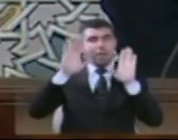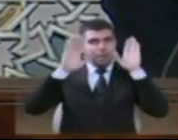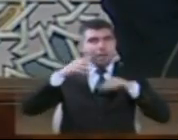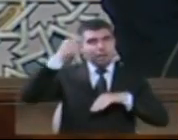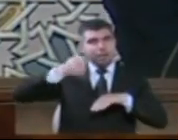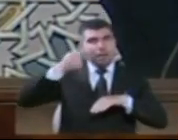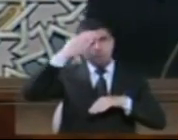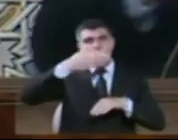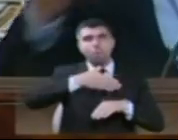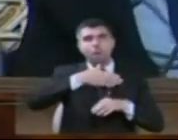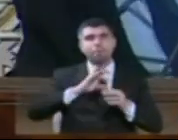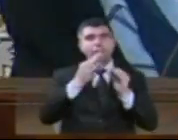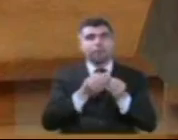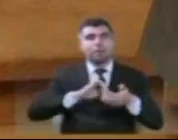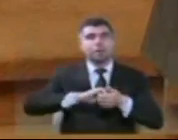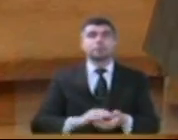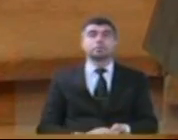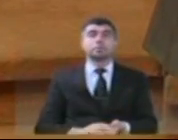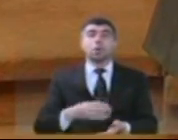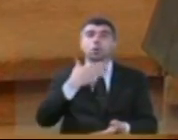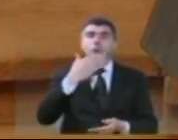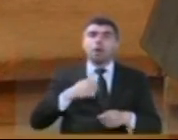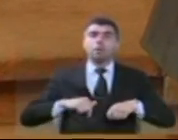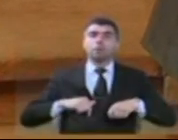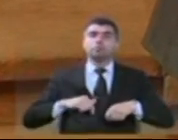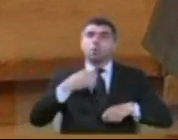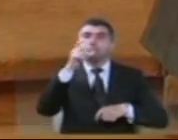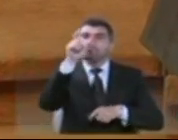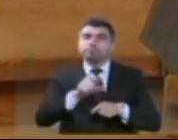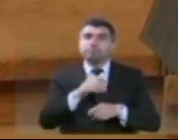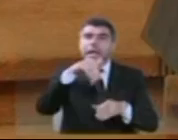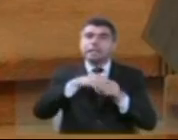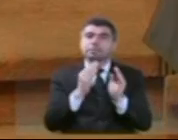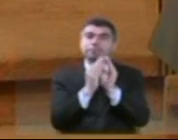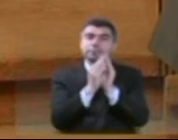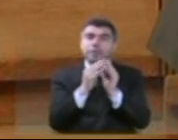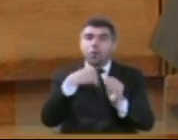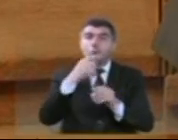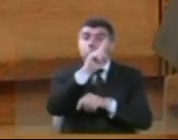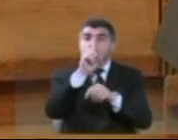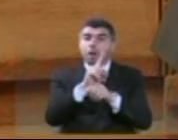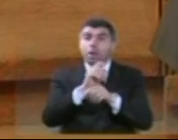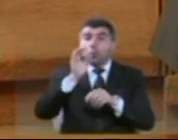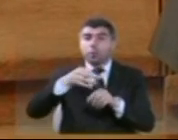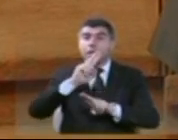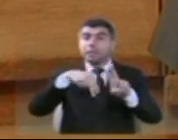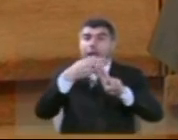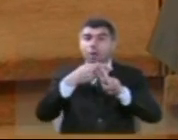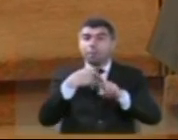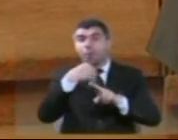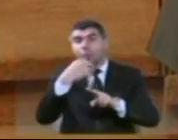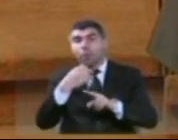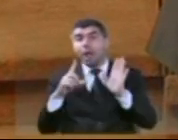في المرسلين. شكرا السيد نائب المحترم على هذا السؤال المهم جدا الذي يستند في الإجابة عنه على